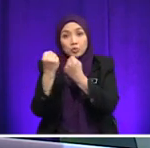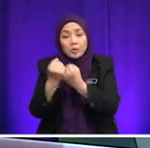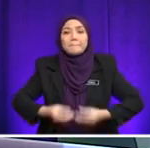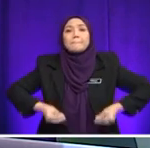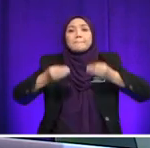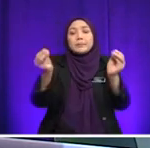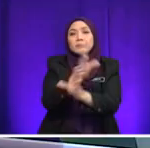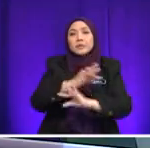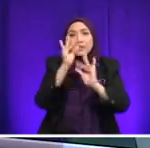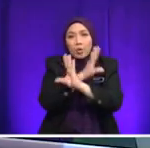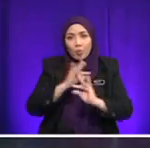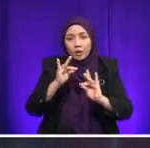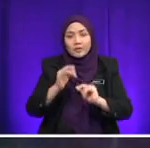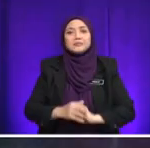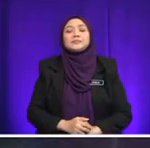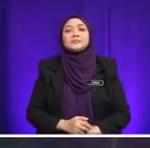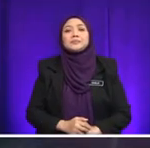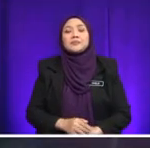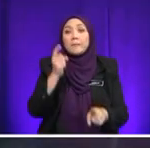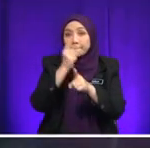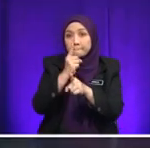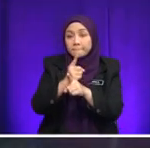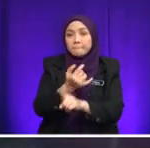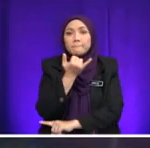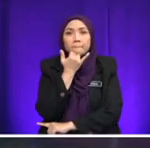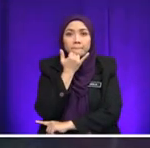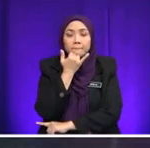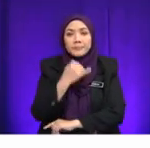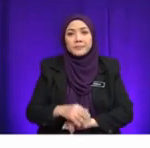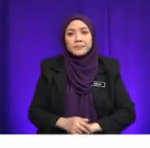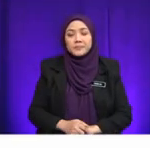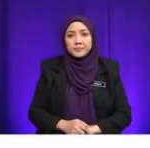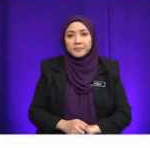Serawak betul atau salah